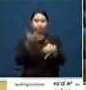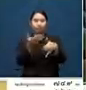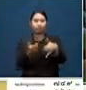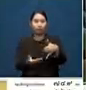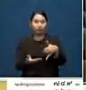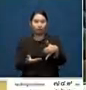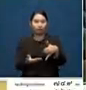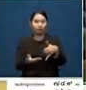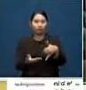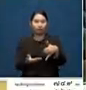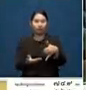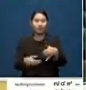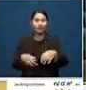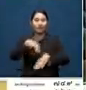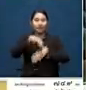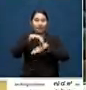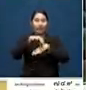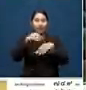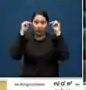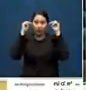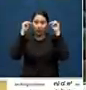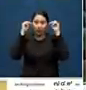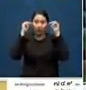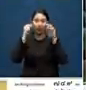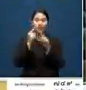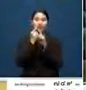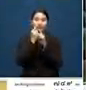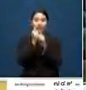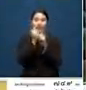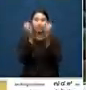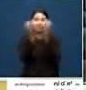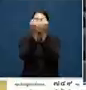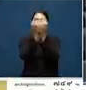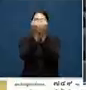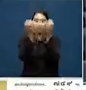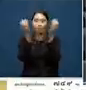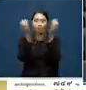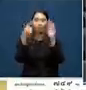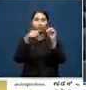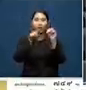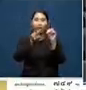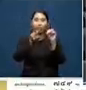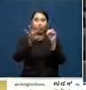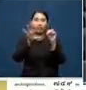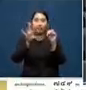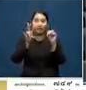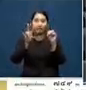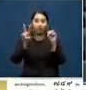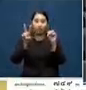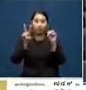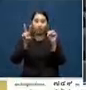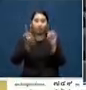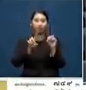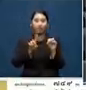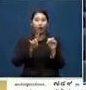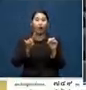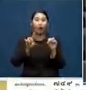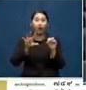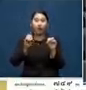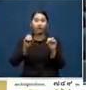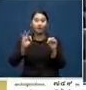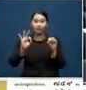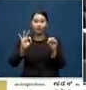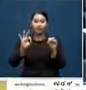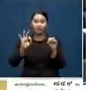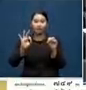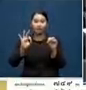ช่มันก็เป็นของเดิม ๆใช่ เหมือนเดิมๆ ใช่ เหมือนเดิม ๆแต่ว่าทางนี้ทางนั้นต้องรอนะรอตั้งแ